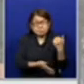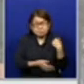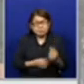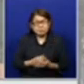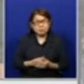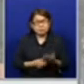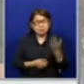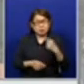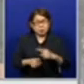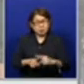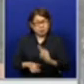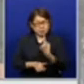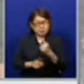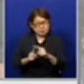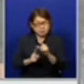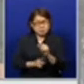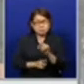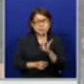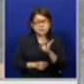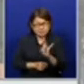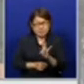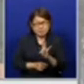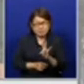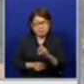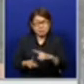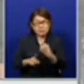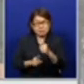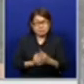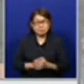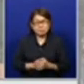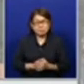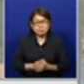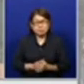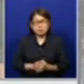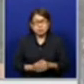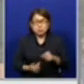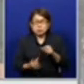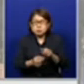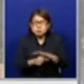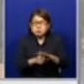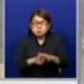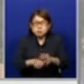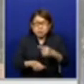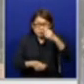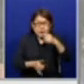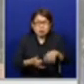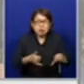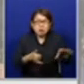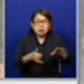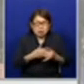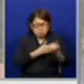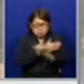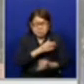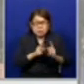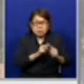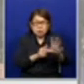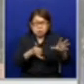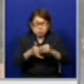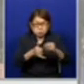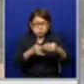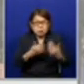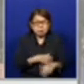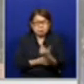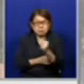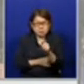มกราคมขณะนั้นนะครับเรามีผู้ติดเชื้อทั้งหมดเนี่ย11ประเทศวันนี้200กว่า